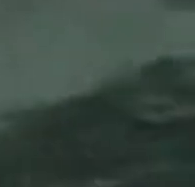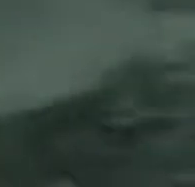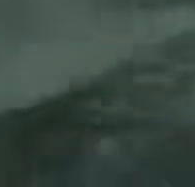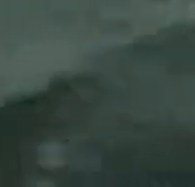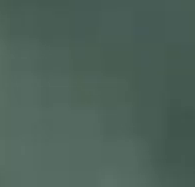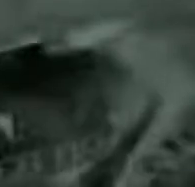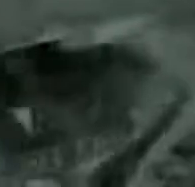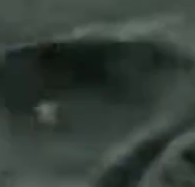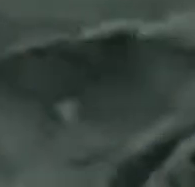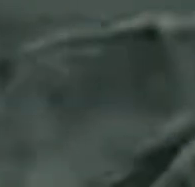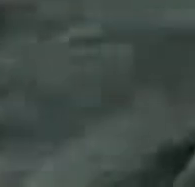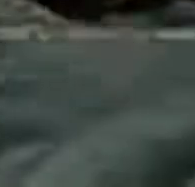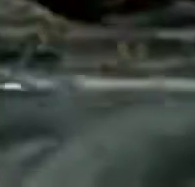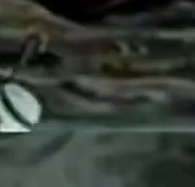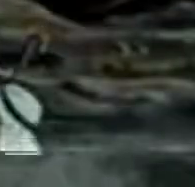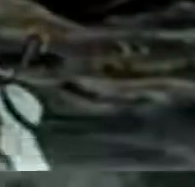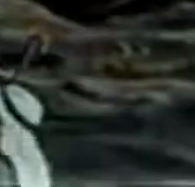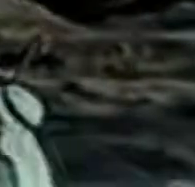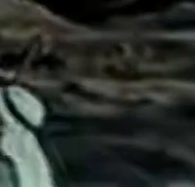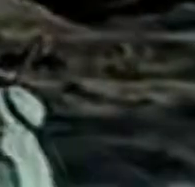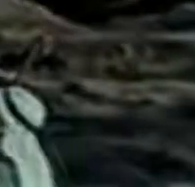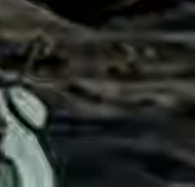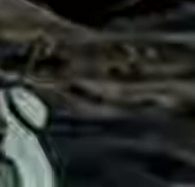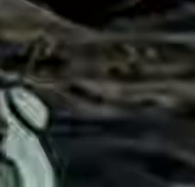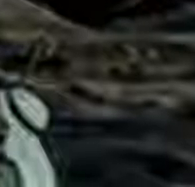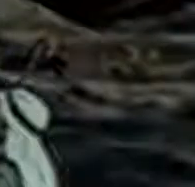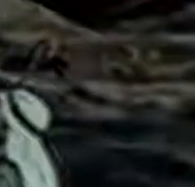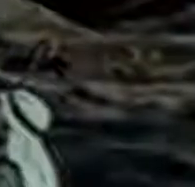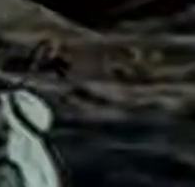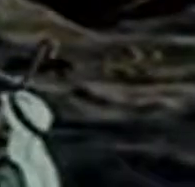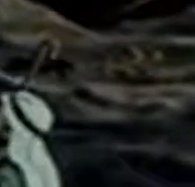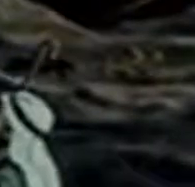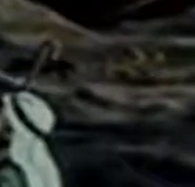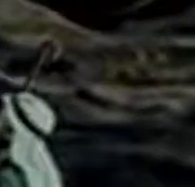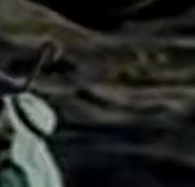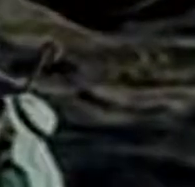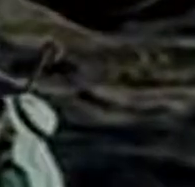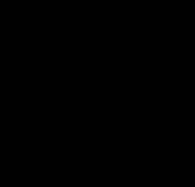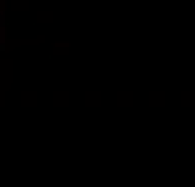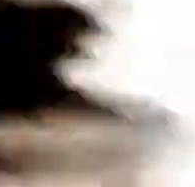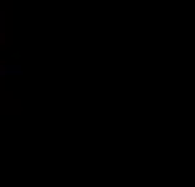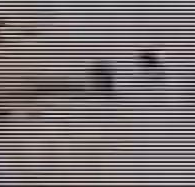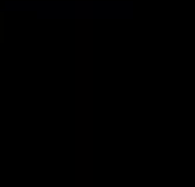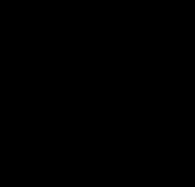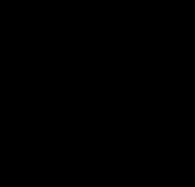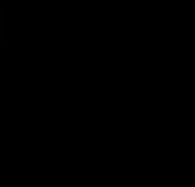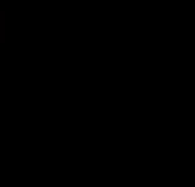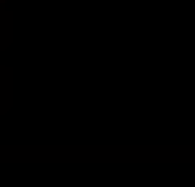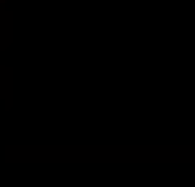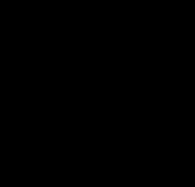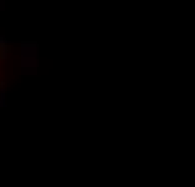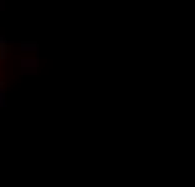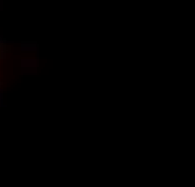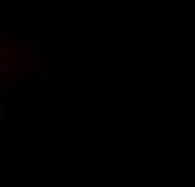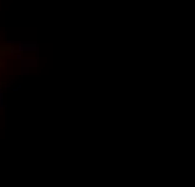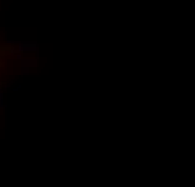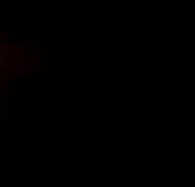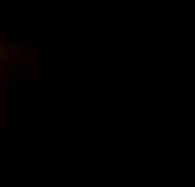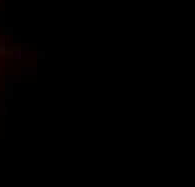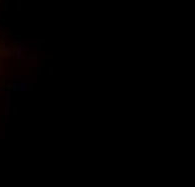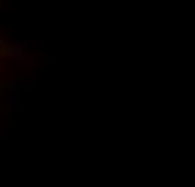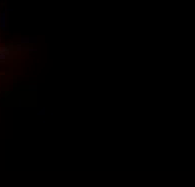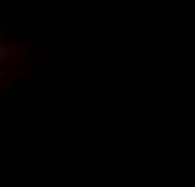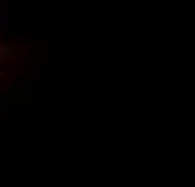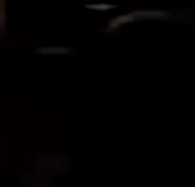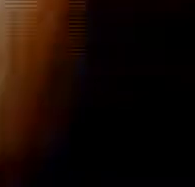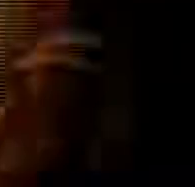Nuhu tunaona nia ya Mungu ya kumkomboa mwanadamu. Abrahamu, watoto wake,